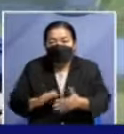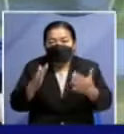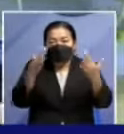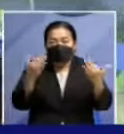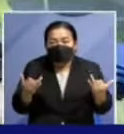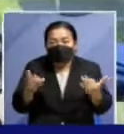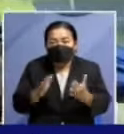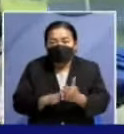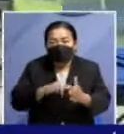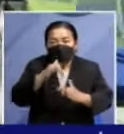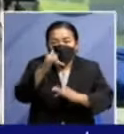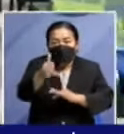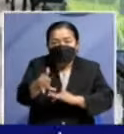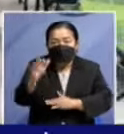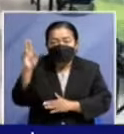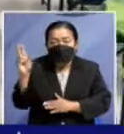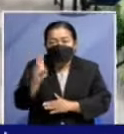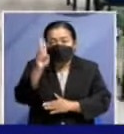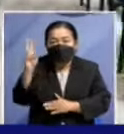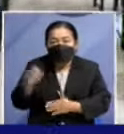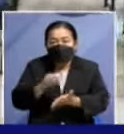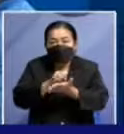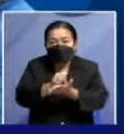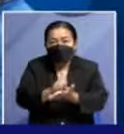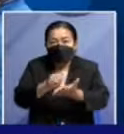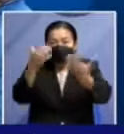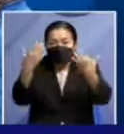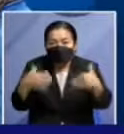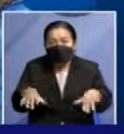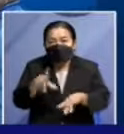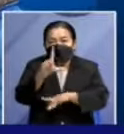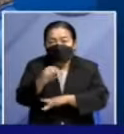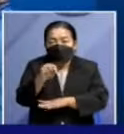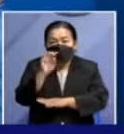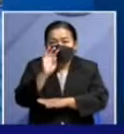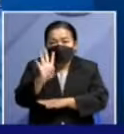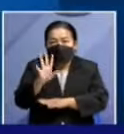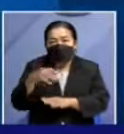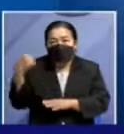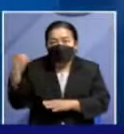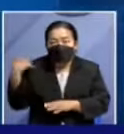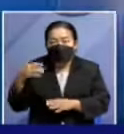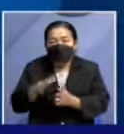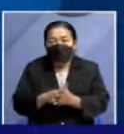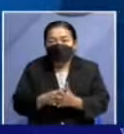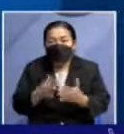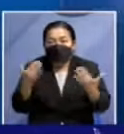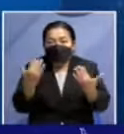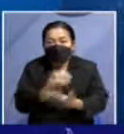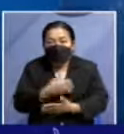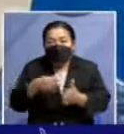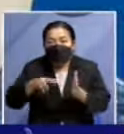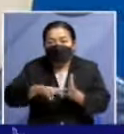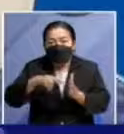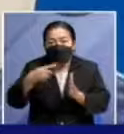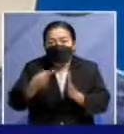ครับ ค่ะนอกจากนี้นะคะมีการปรับปรุงอาคารหมวดพลเสนารักษ์โรงพยาบาลค่ายพิชัยดาบหักพร้อมติดตั้งระบบอินเทอร์เน็ตและกล้